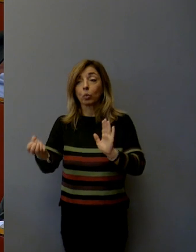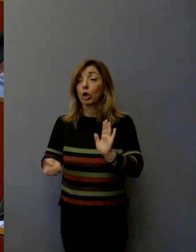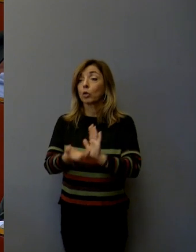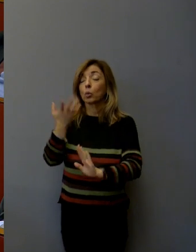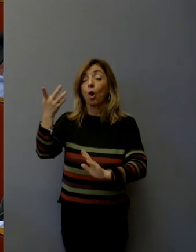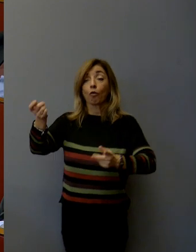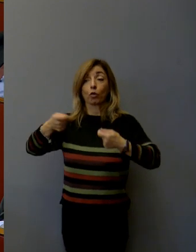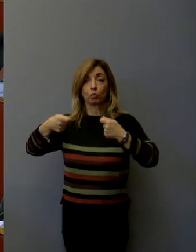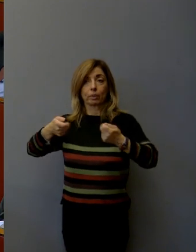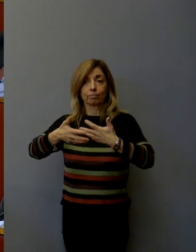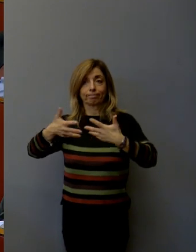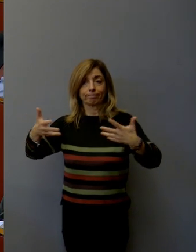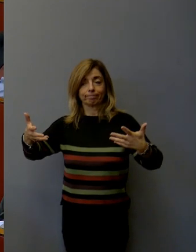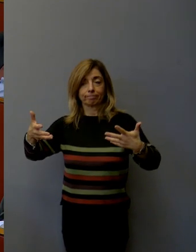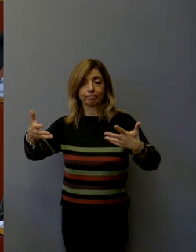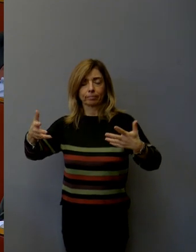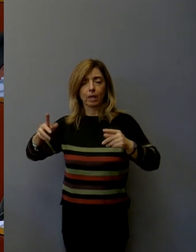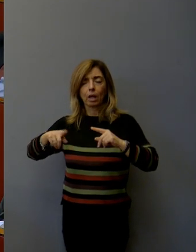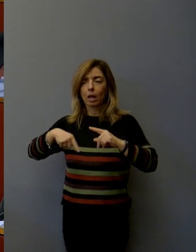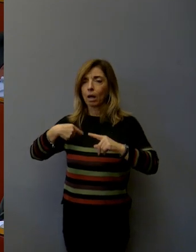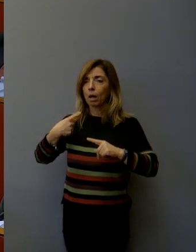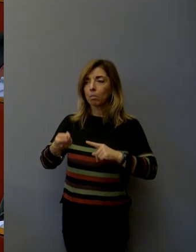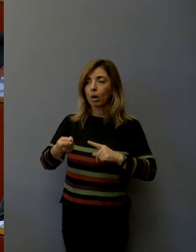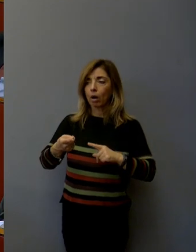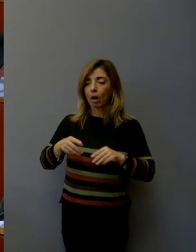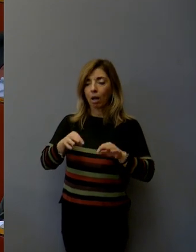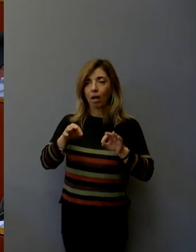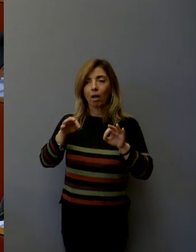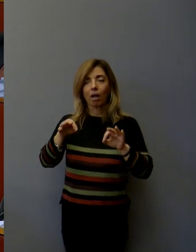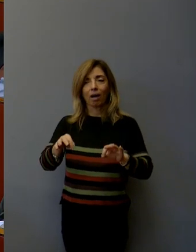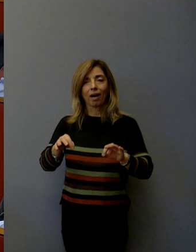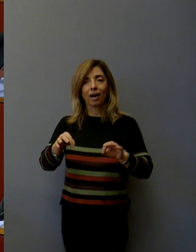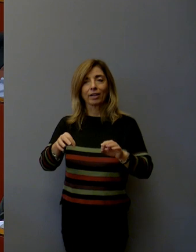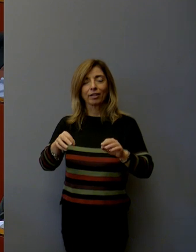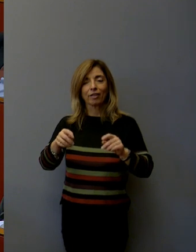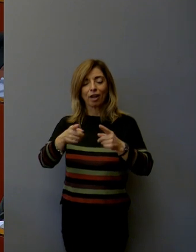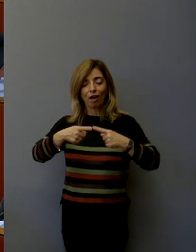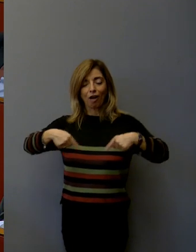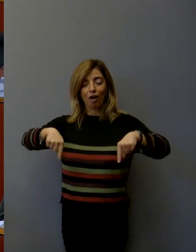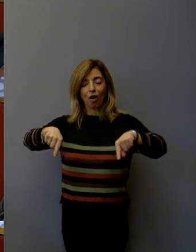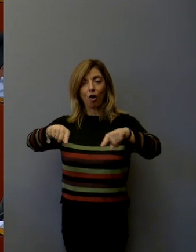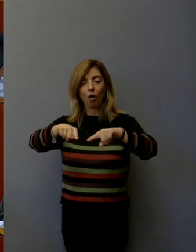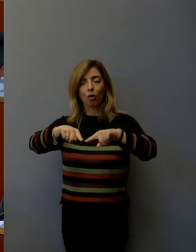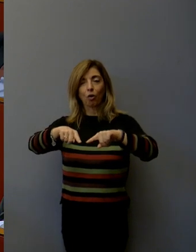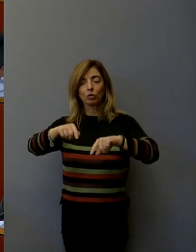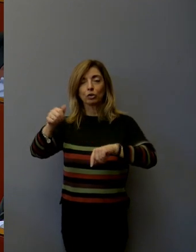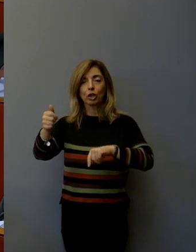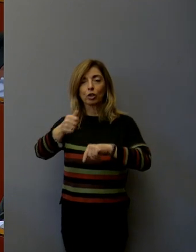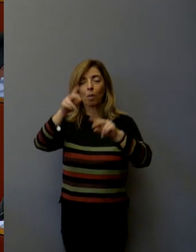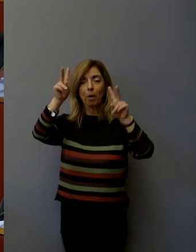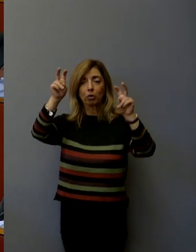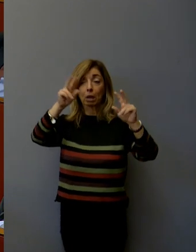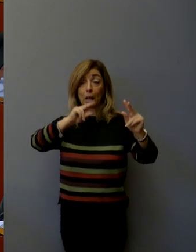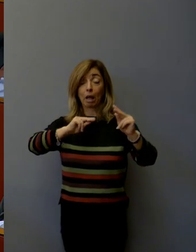quando arriviamo alla discussione del consiglio monotematico e ci accorgiamo che non c'è niente Quindi c'è un ordine